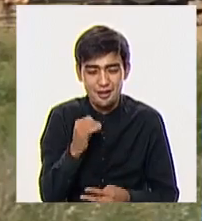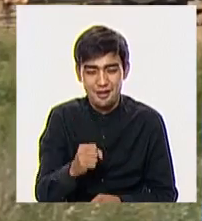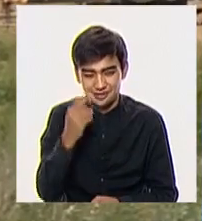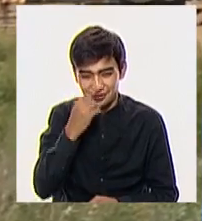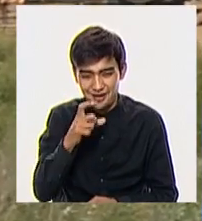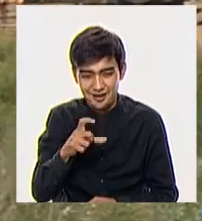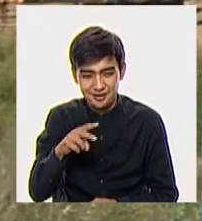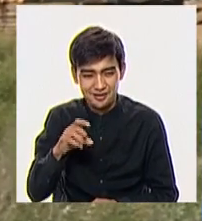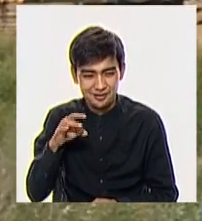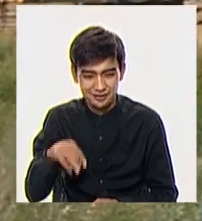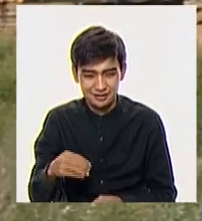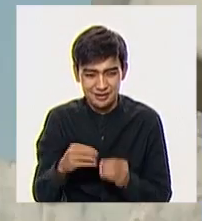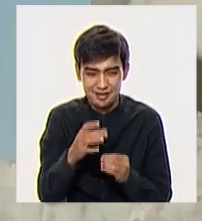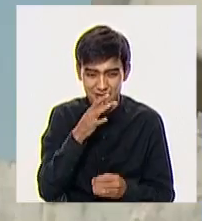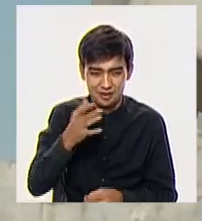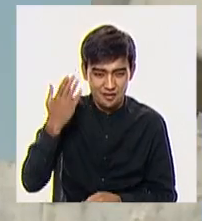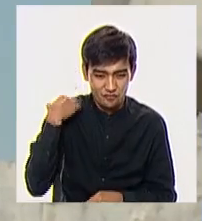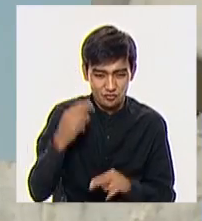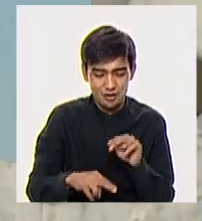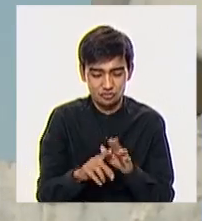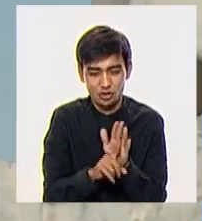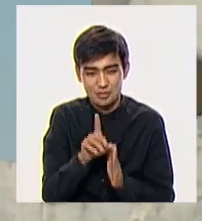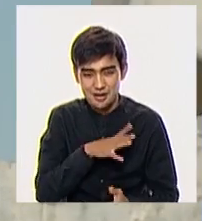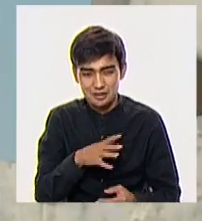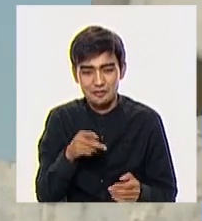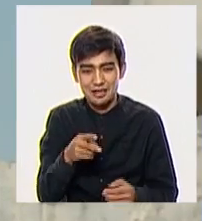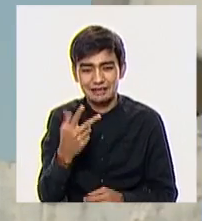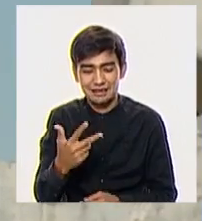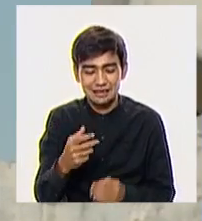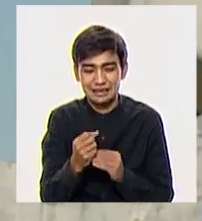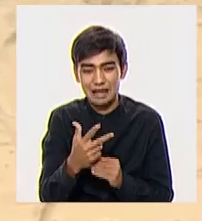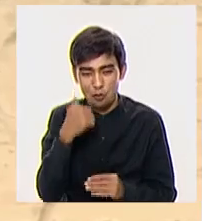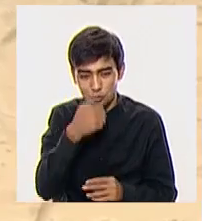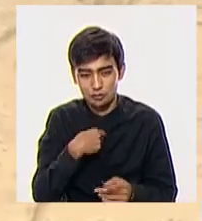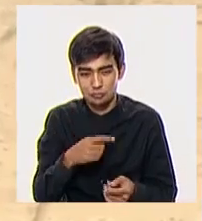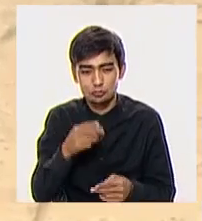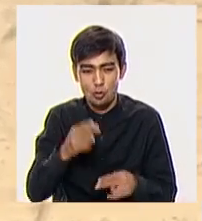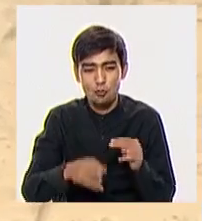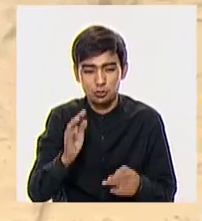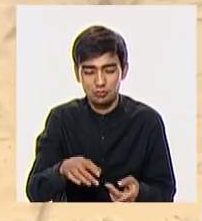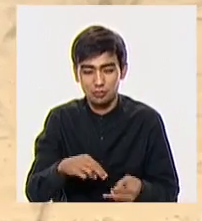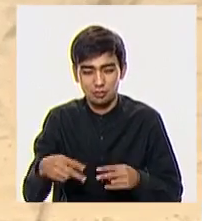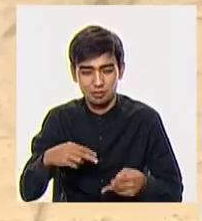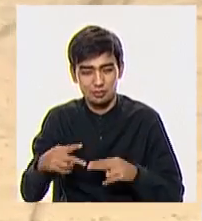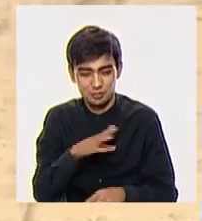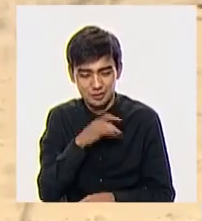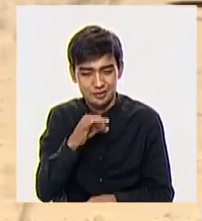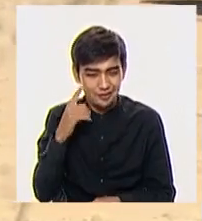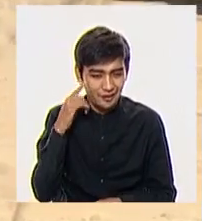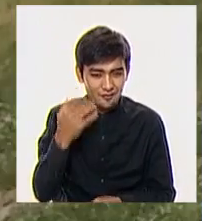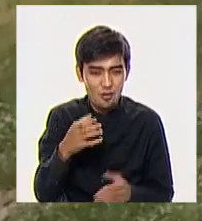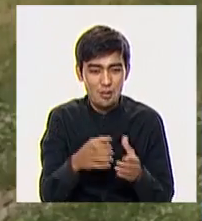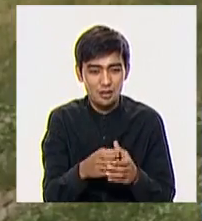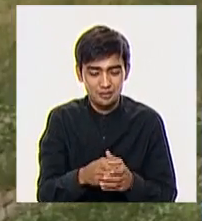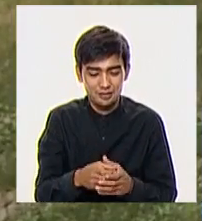ЛРТ құрылысы 10 жыл бұрын басталған. 2013 жылы бітіреміз деп кейіннен бірнеше рет өзгерді. Баста Қытай Даму банкі қаржыландырады деген